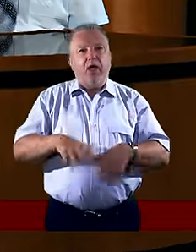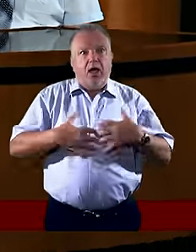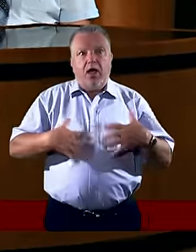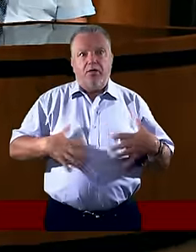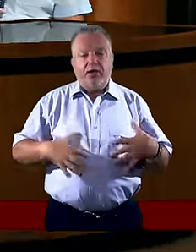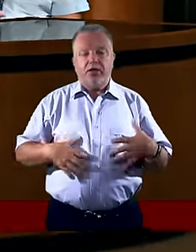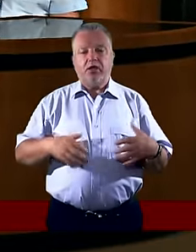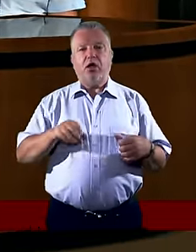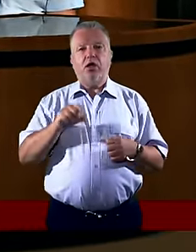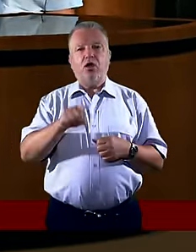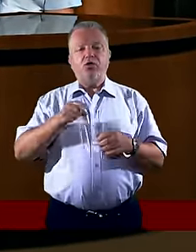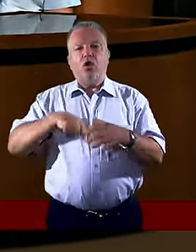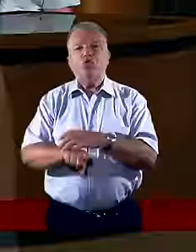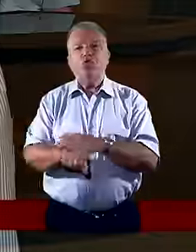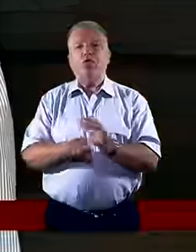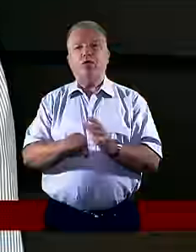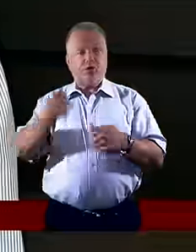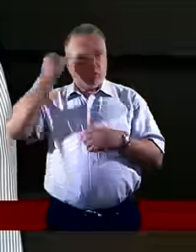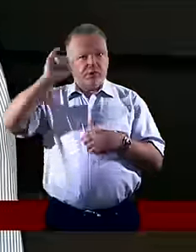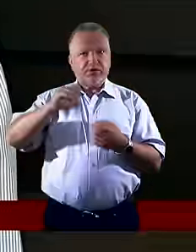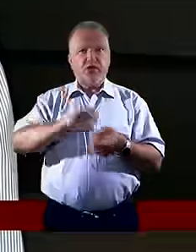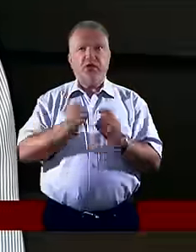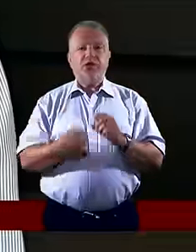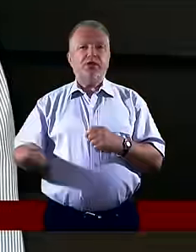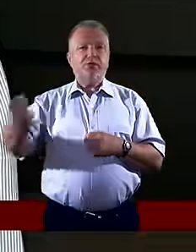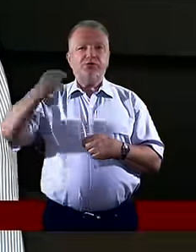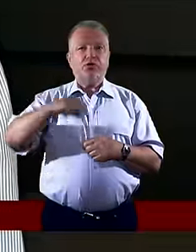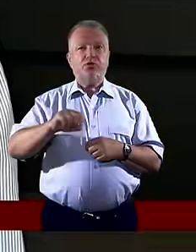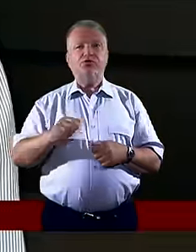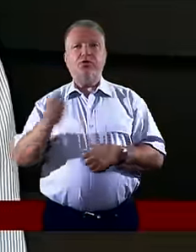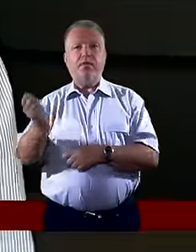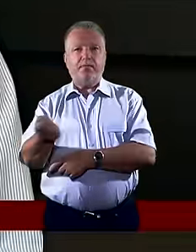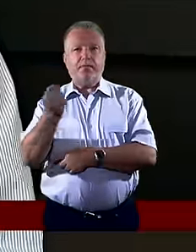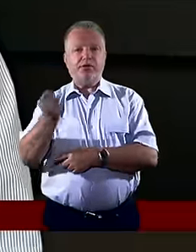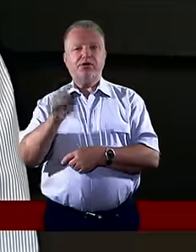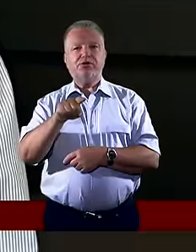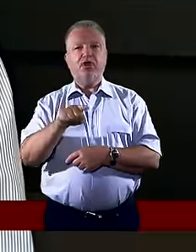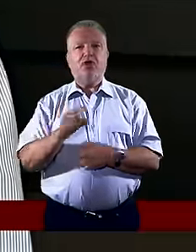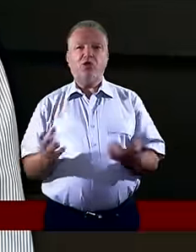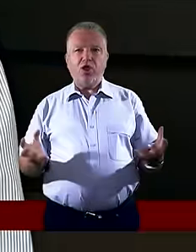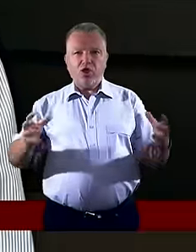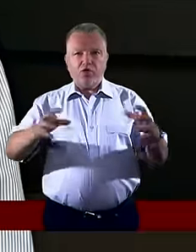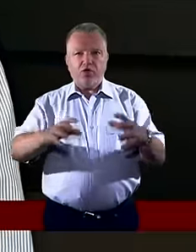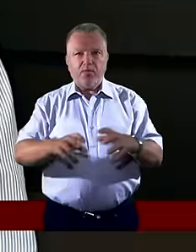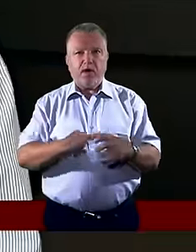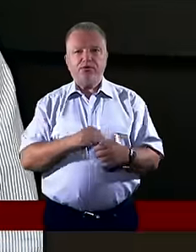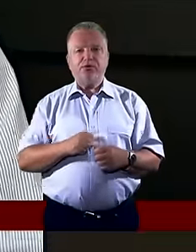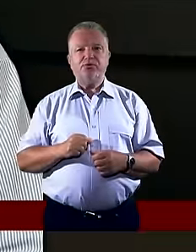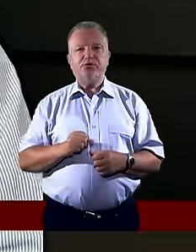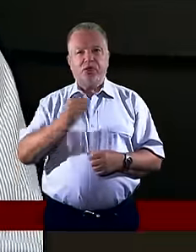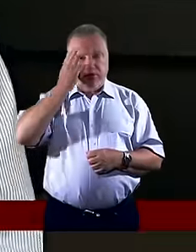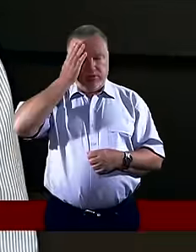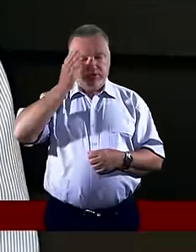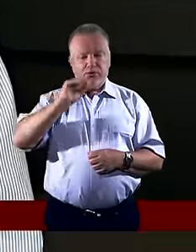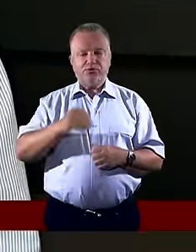One uciekają od obcego. Natomiast kiedy przychodzi pasterz, to one się przy nim gromadzą, bo one wiedzą, że prawdopodobnie